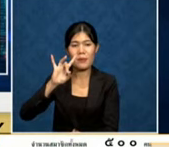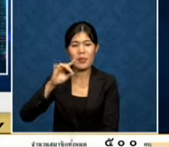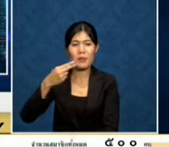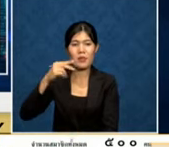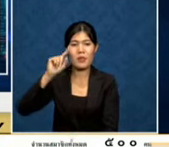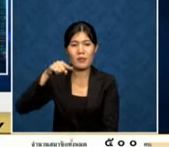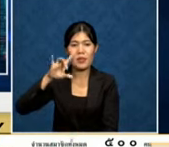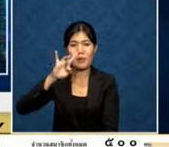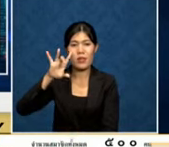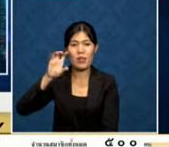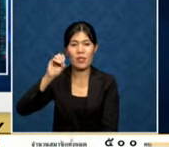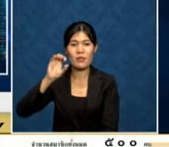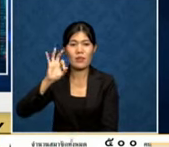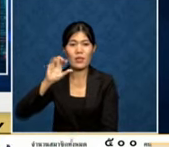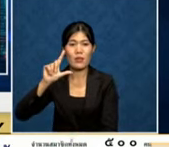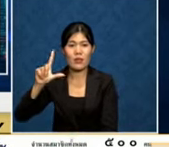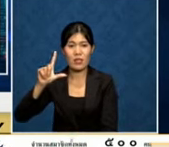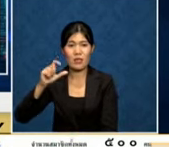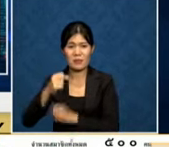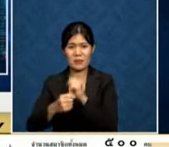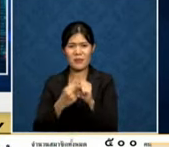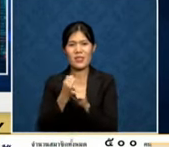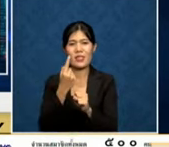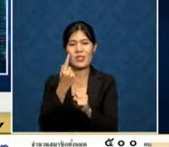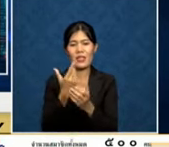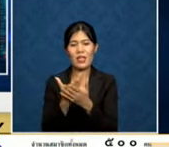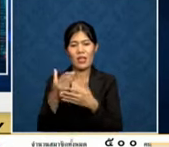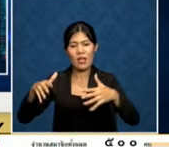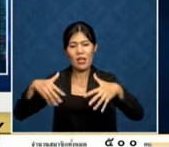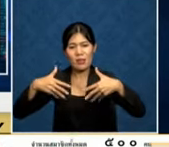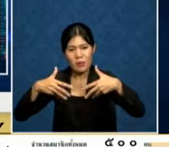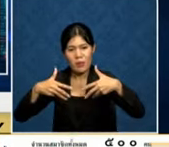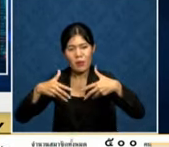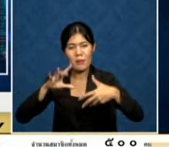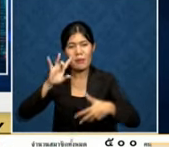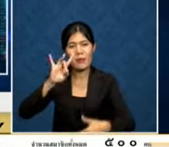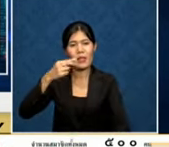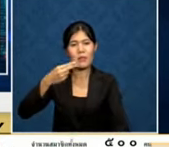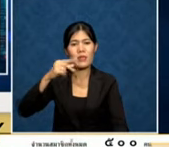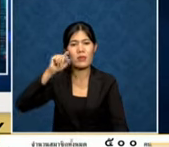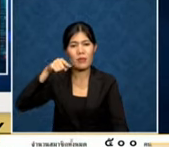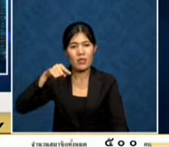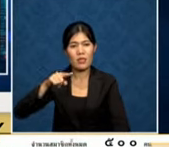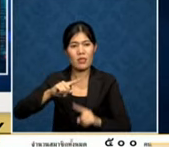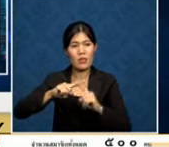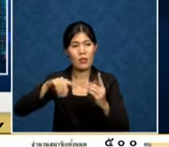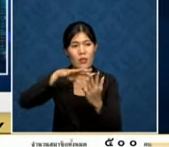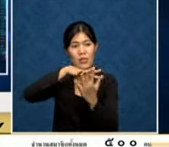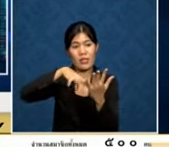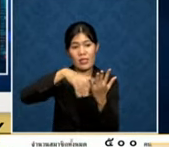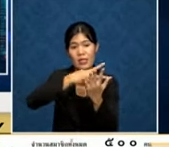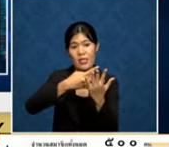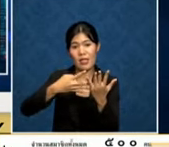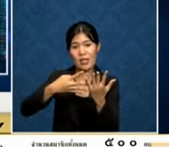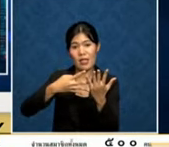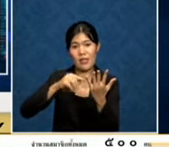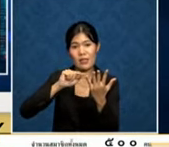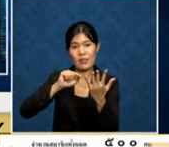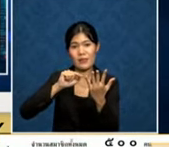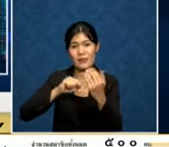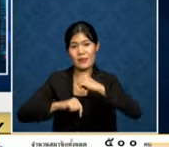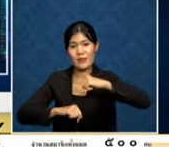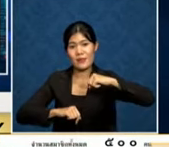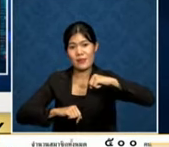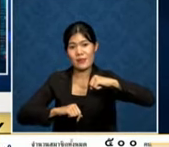นี่ต่อ 1ปีนะครับได้แค่ 81000นะครับแล้วมาเปรียบเทียบในตารางนะครับอีกด้านซ้ายมือนะครับเป็นตารางข้อ